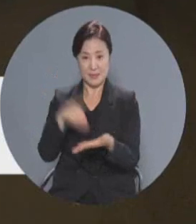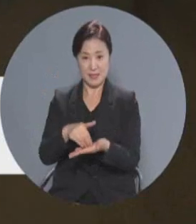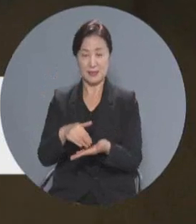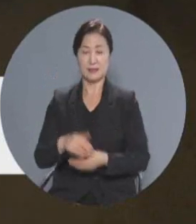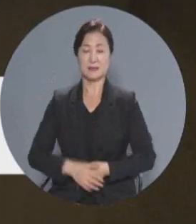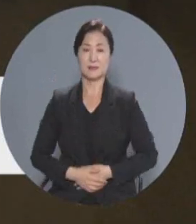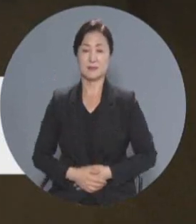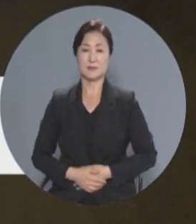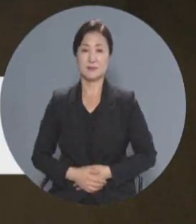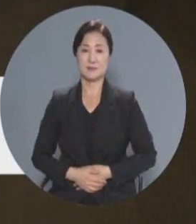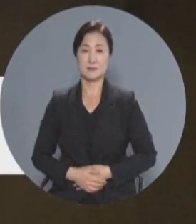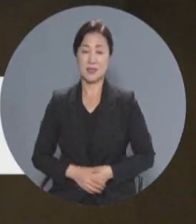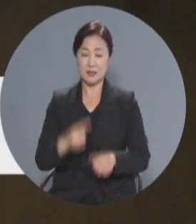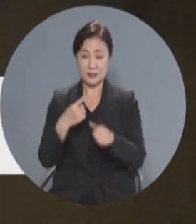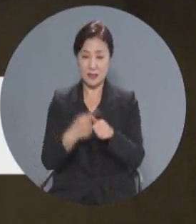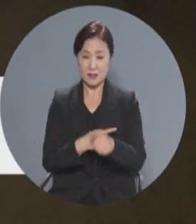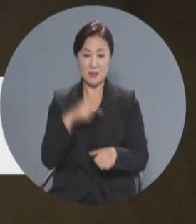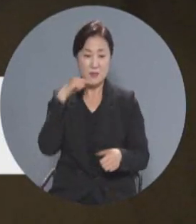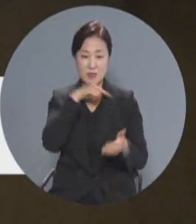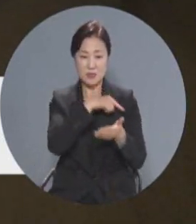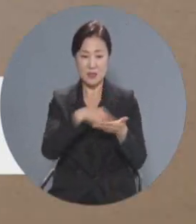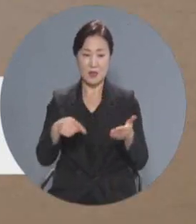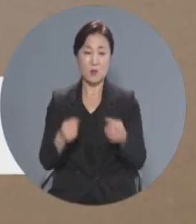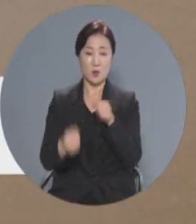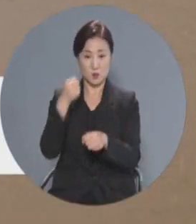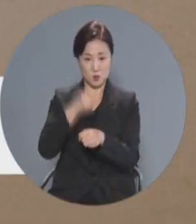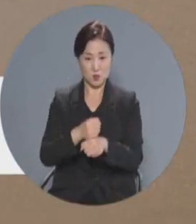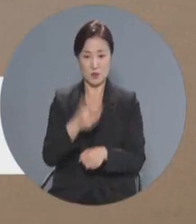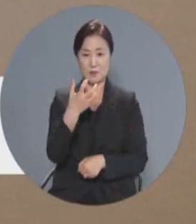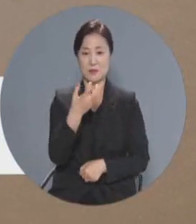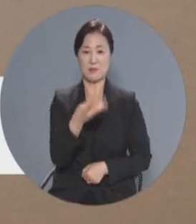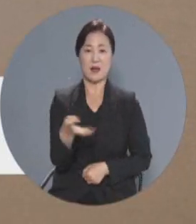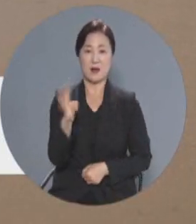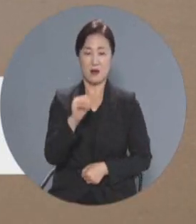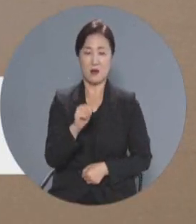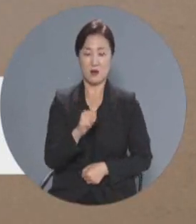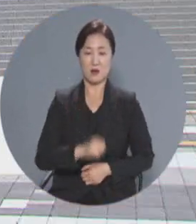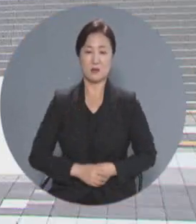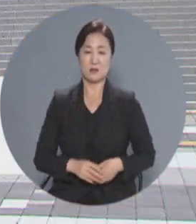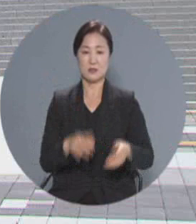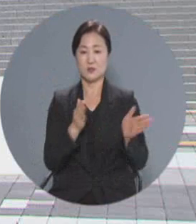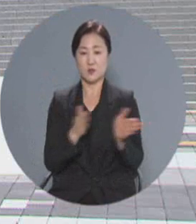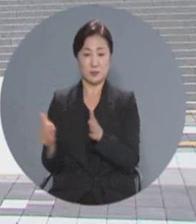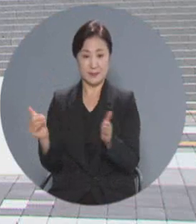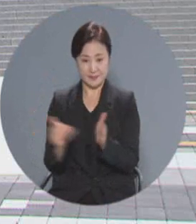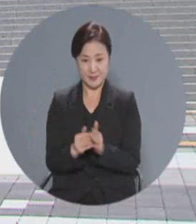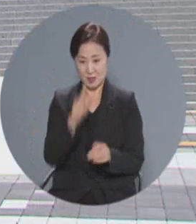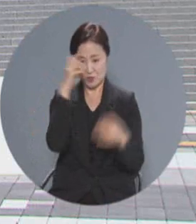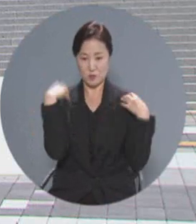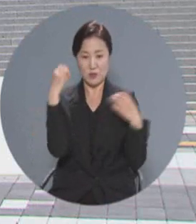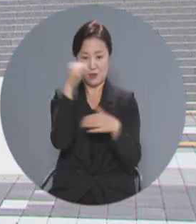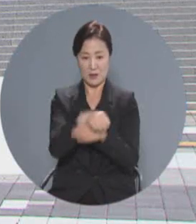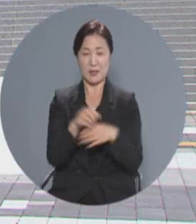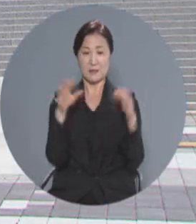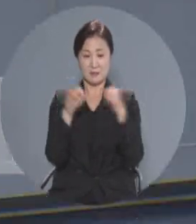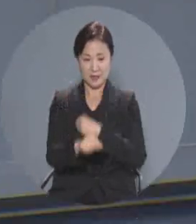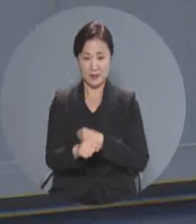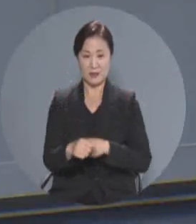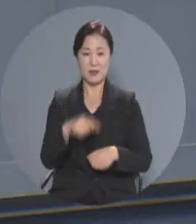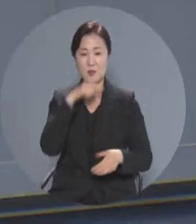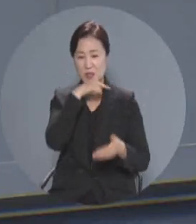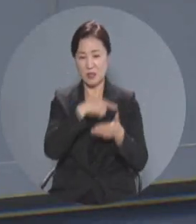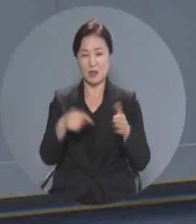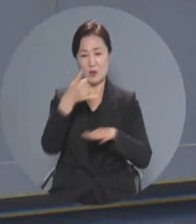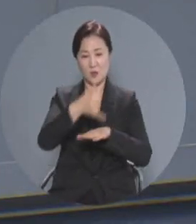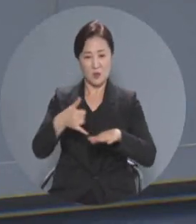밝혔습니다. 이에 따라 피해 복구액으로 38억 원의 예산을 편성했다며 정부 승인을 받는 대로 피해